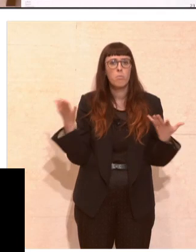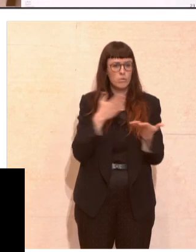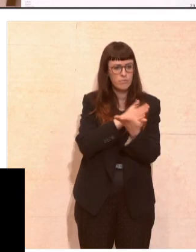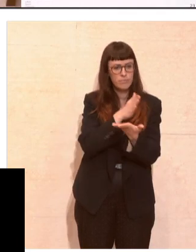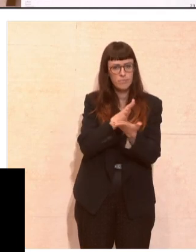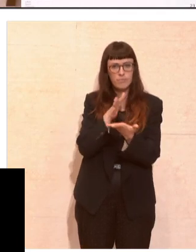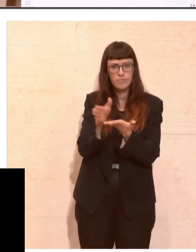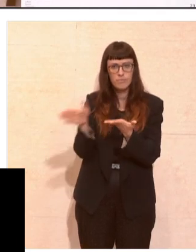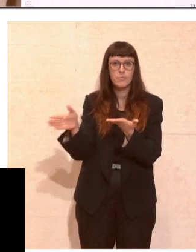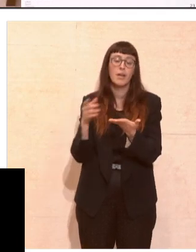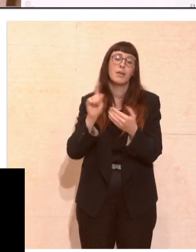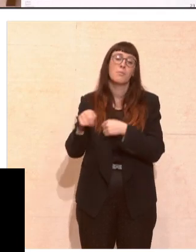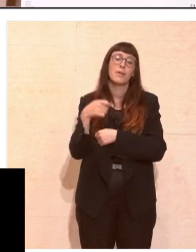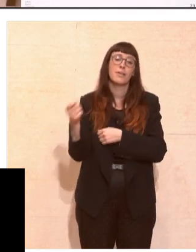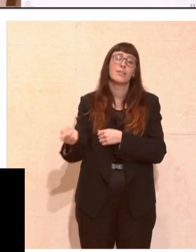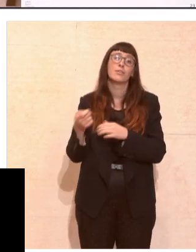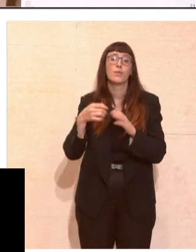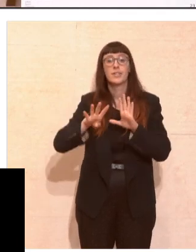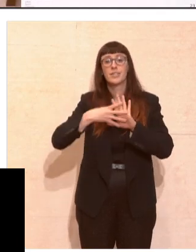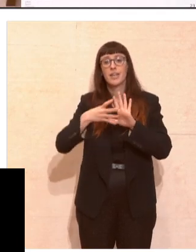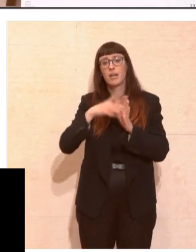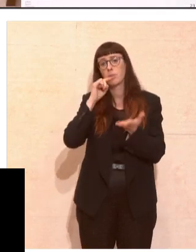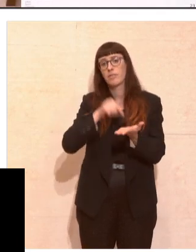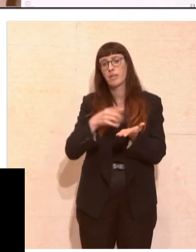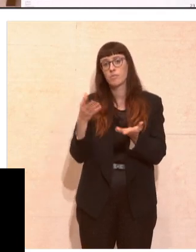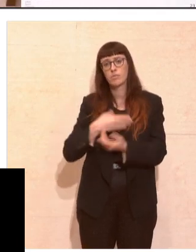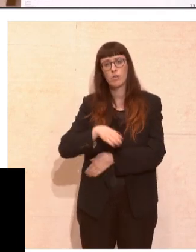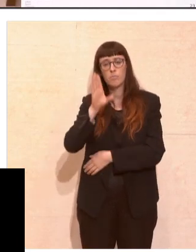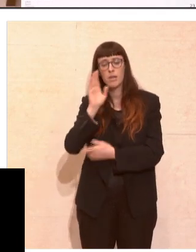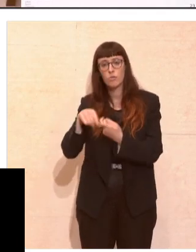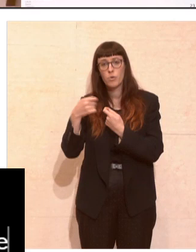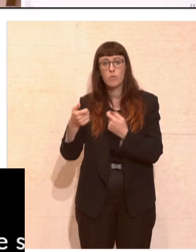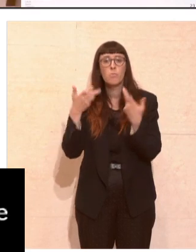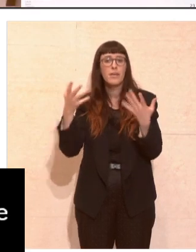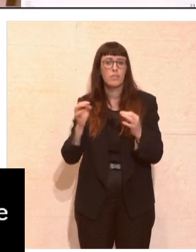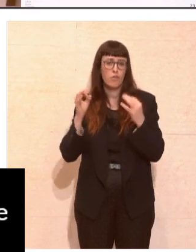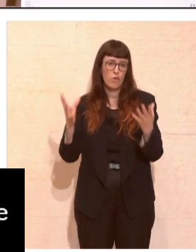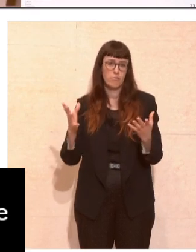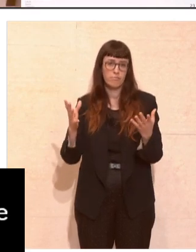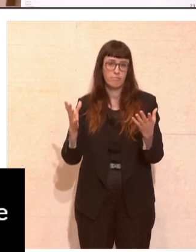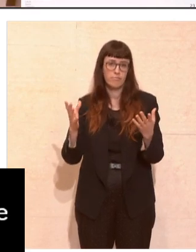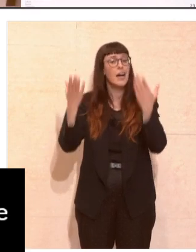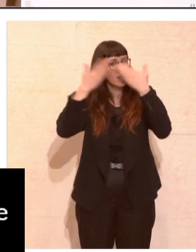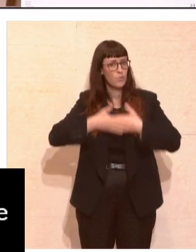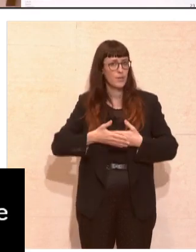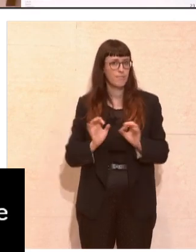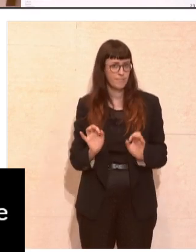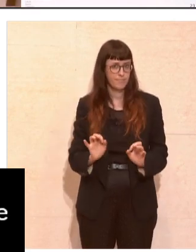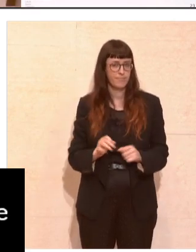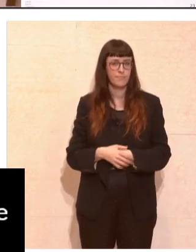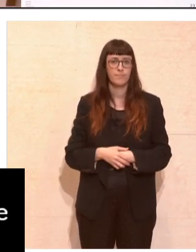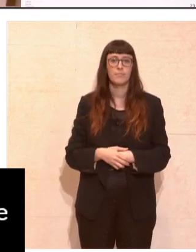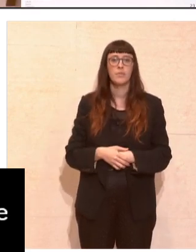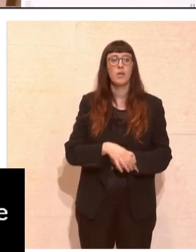notre variable préférée aujourd'hui, c'est le sommeil. Donc, c'est le temps de sommeil la nuit. On demandait aux parents d'indiquer combien de